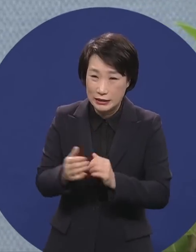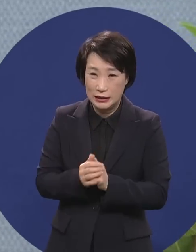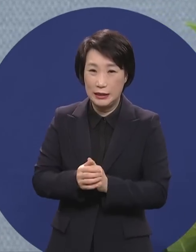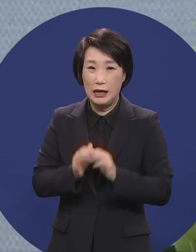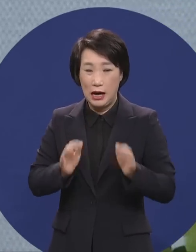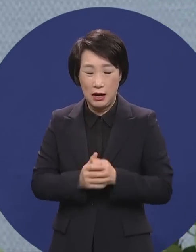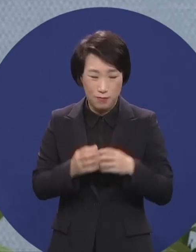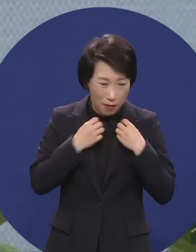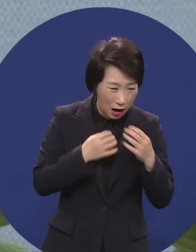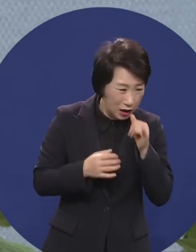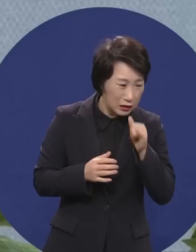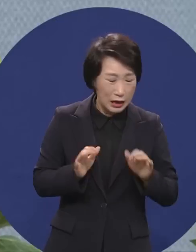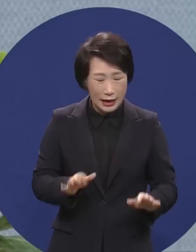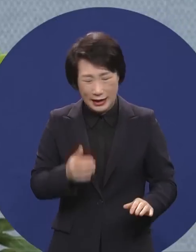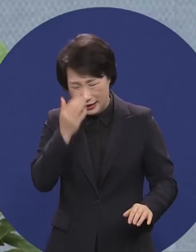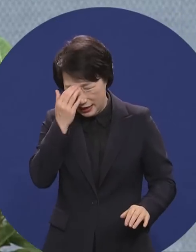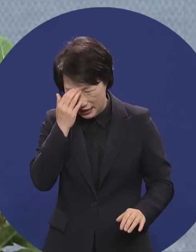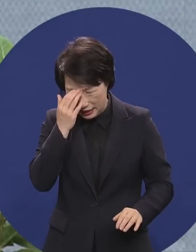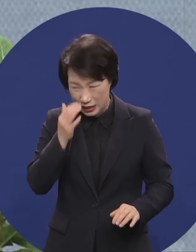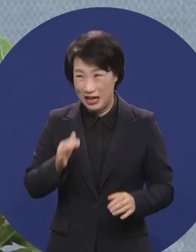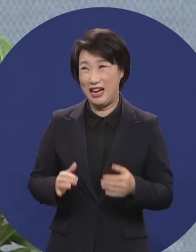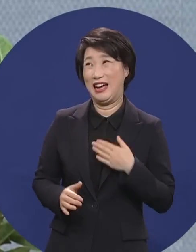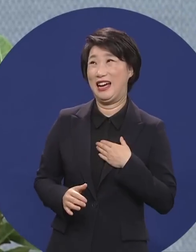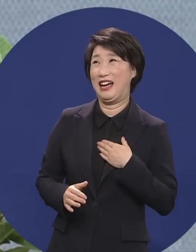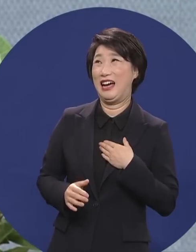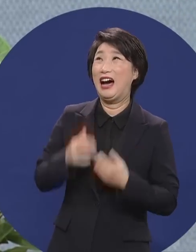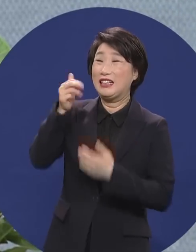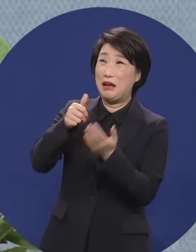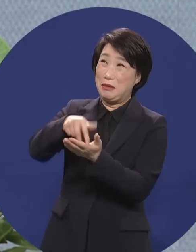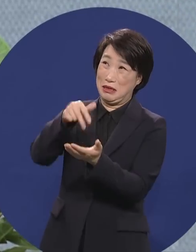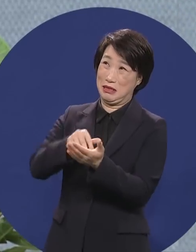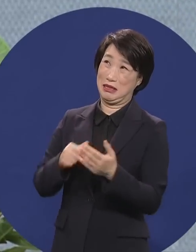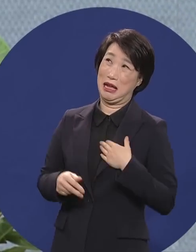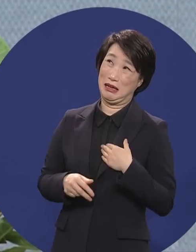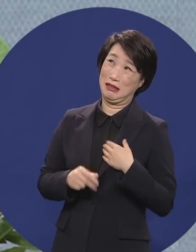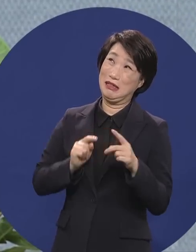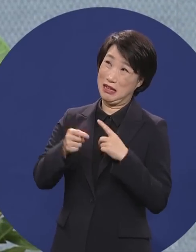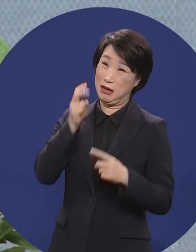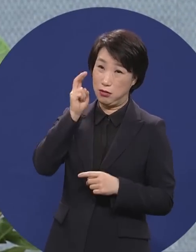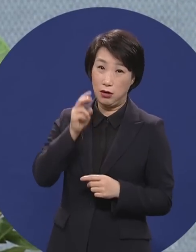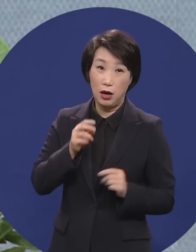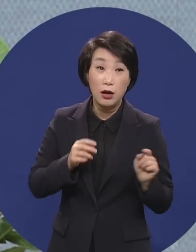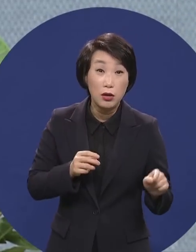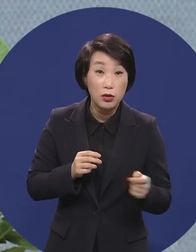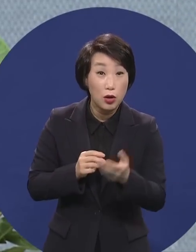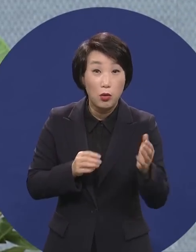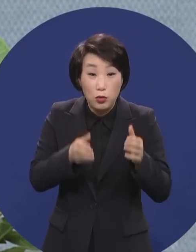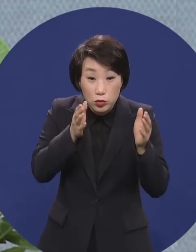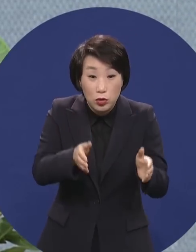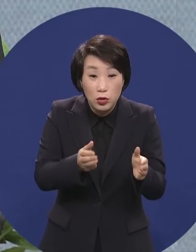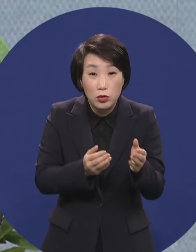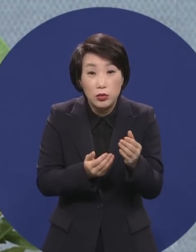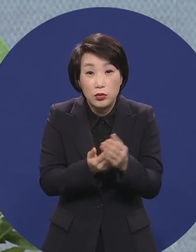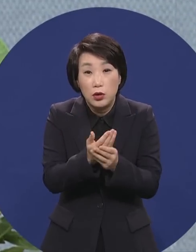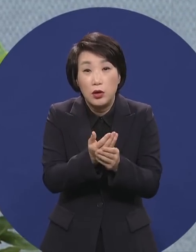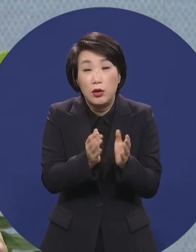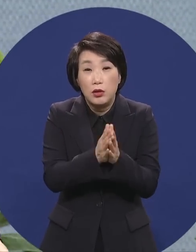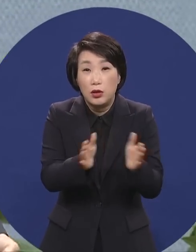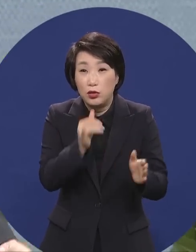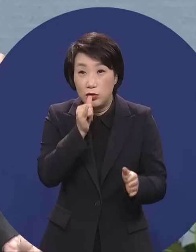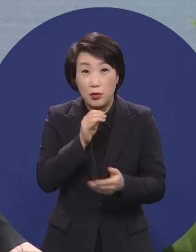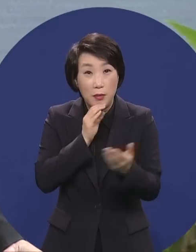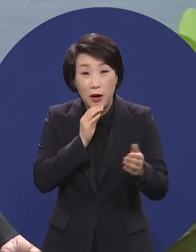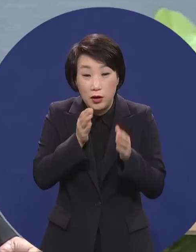사정 때문에 뭐 내 사정 하나님이 이해하시겠지. 벌써 틈이 딱 들어오는 거예요.